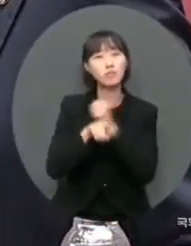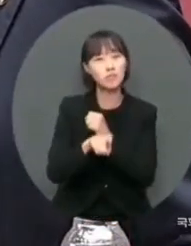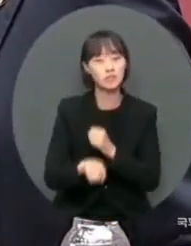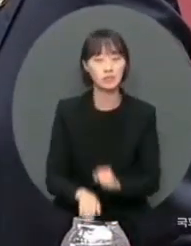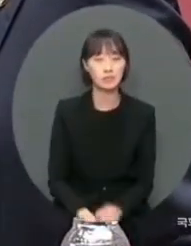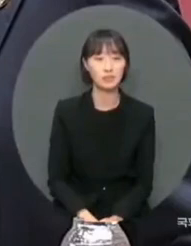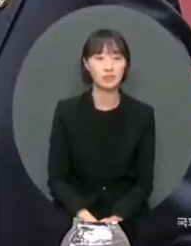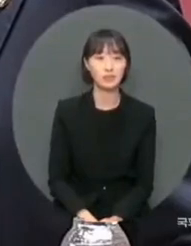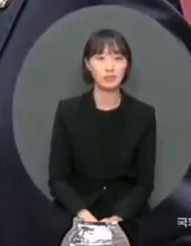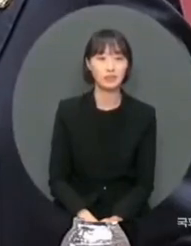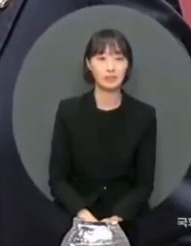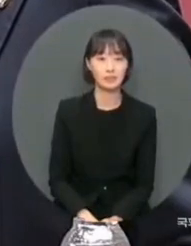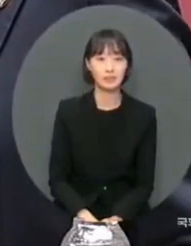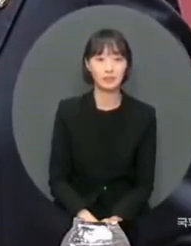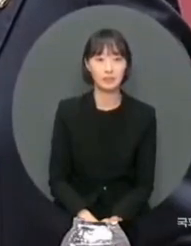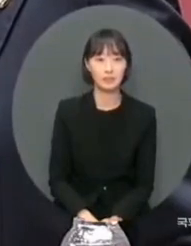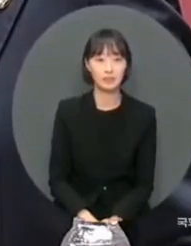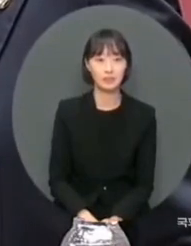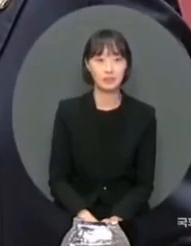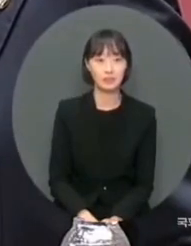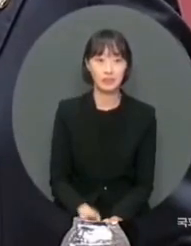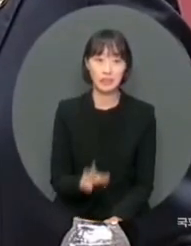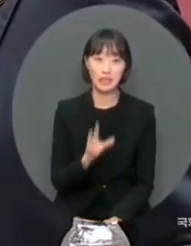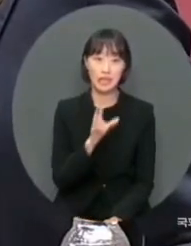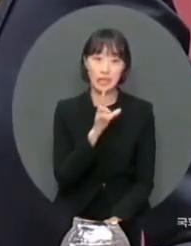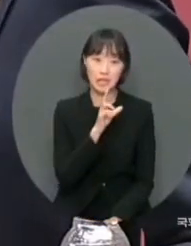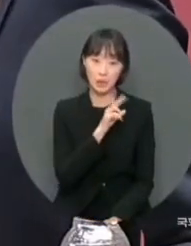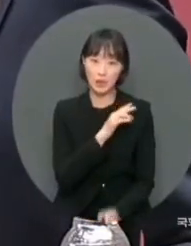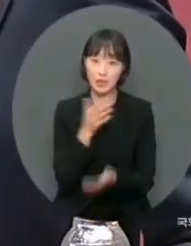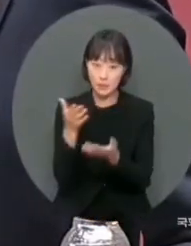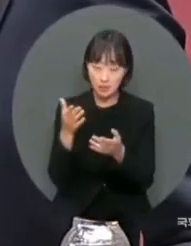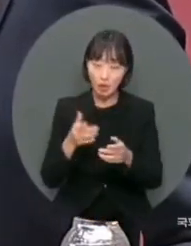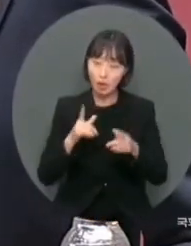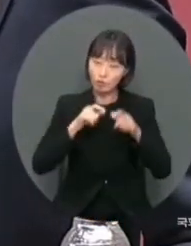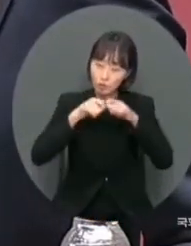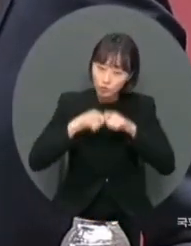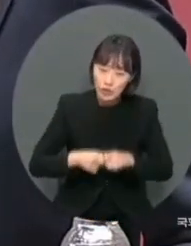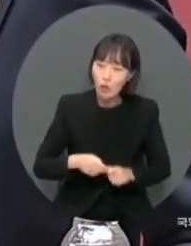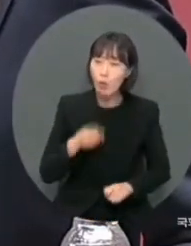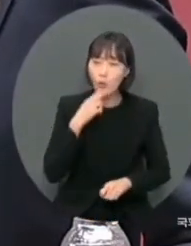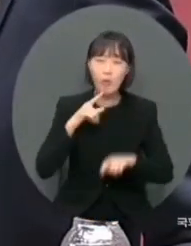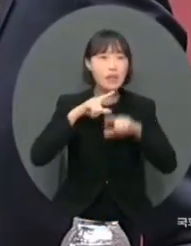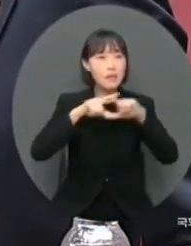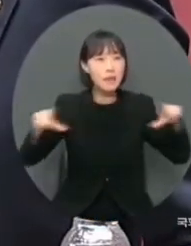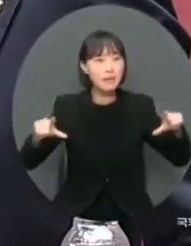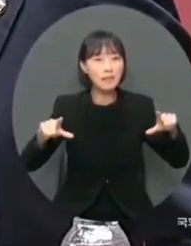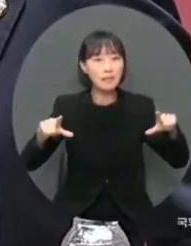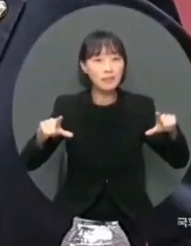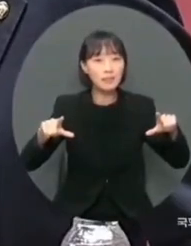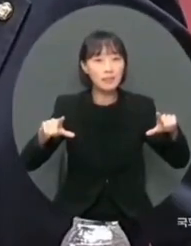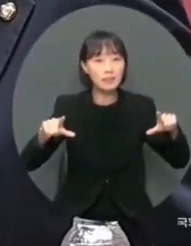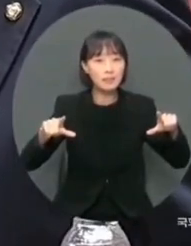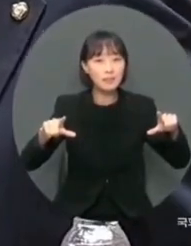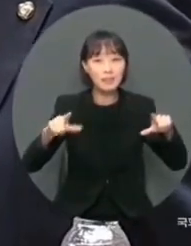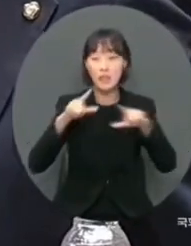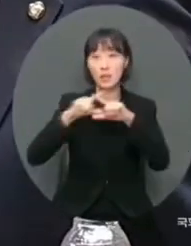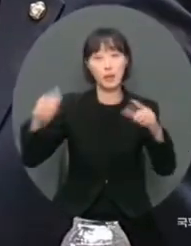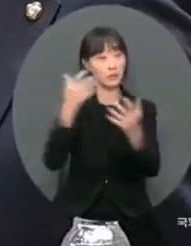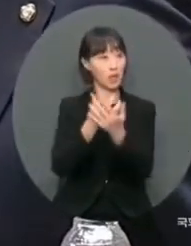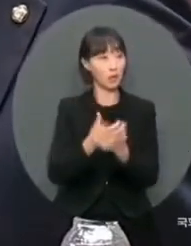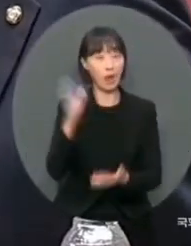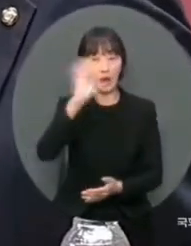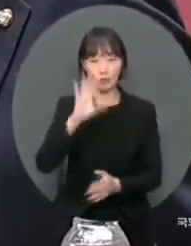의원님께서 이런 뭐 구체성도 없고 일반적인 이런 그 일반적인 그 자료가